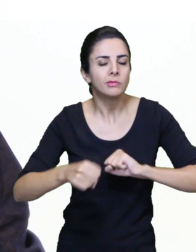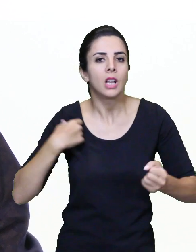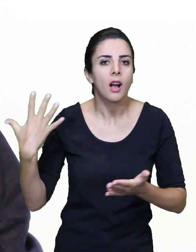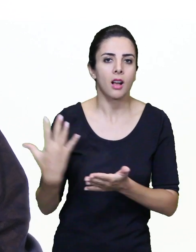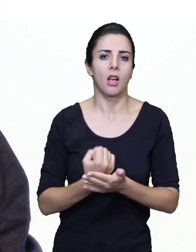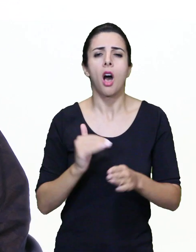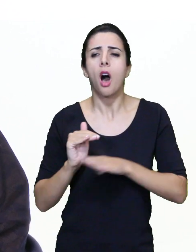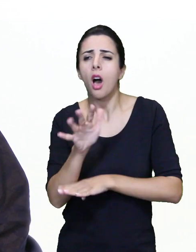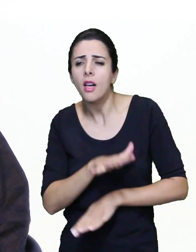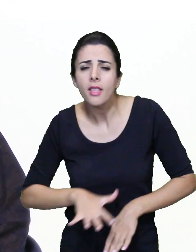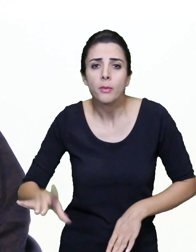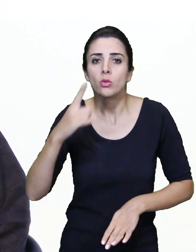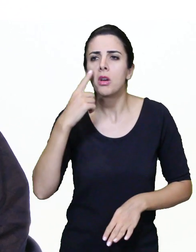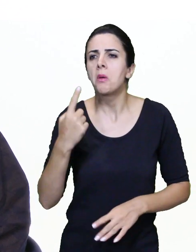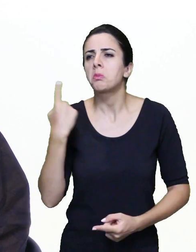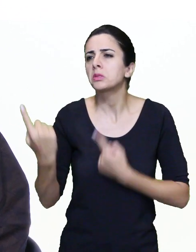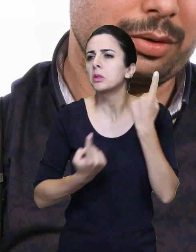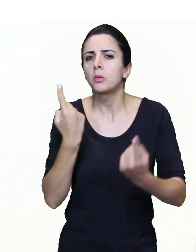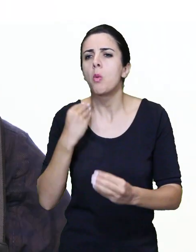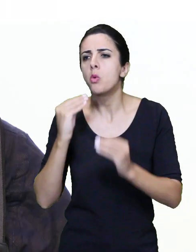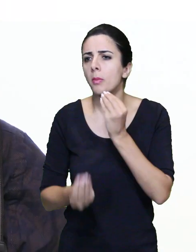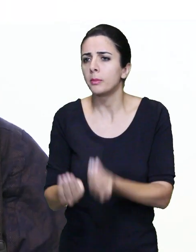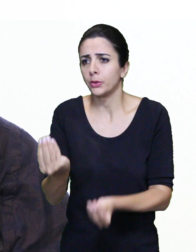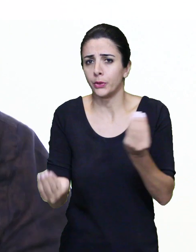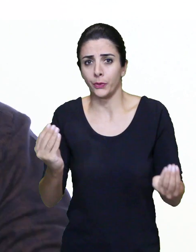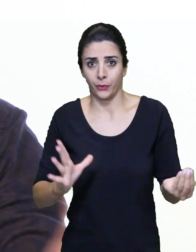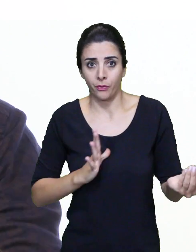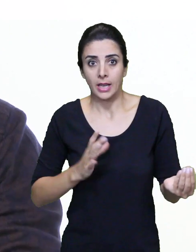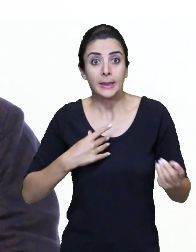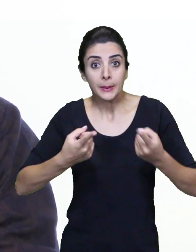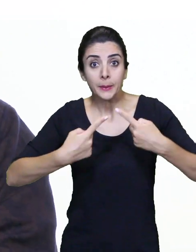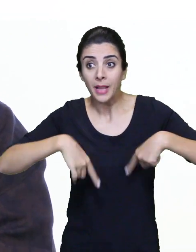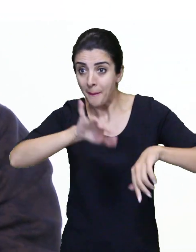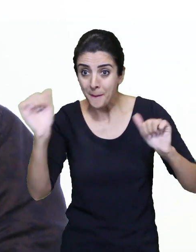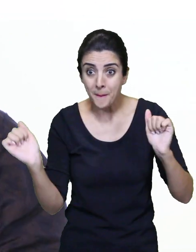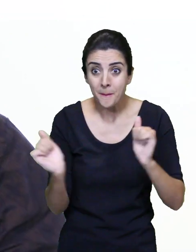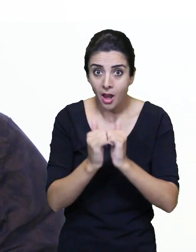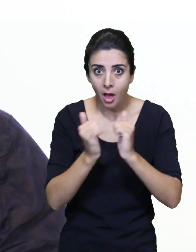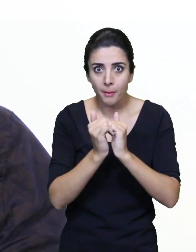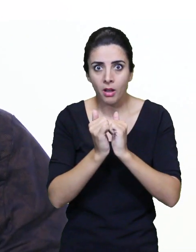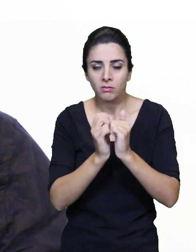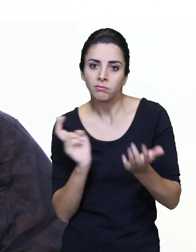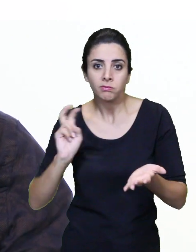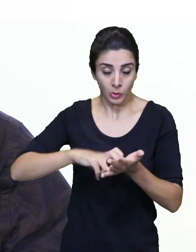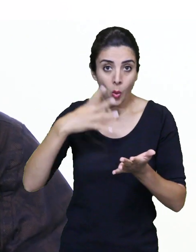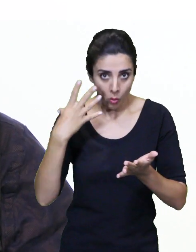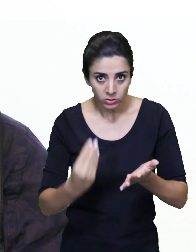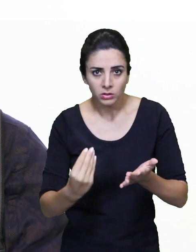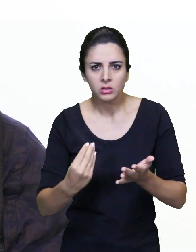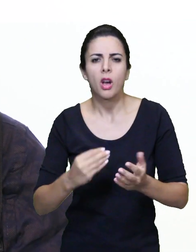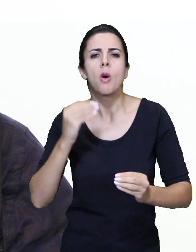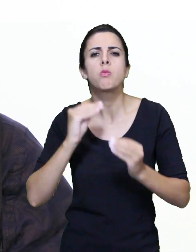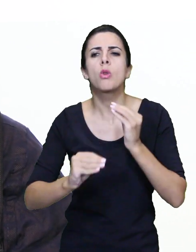her alanında bir takım zorluklarla karşılaşıyoruz. Biz birlikte hareket edebilirsek bütün zorlukların